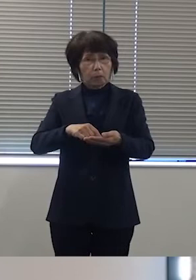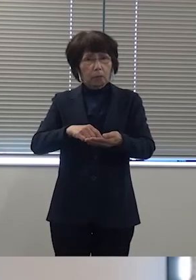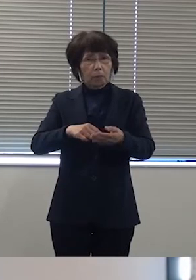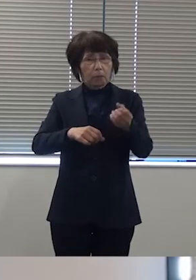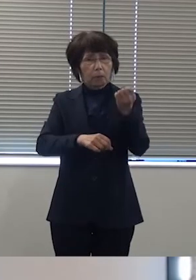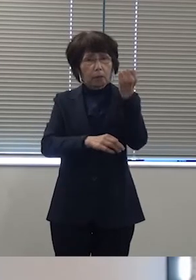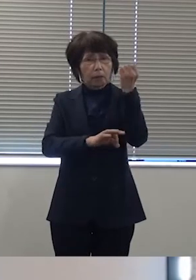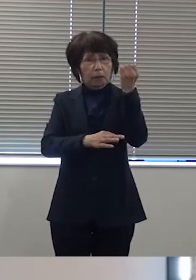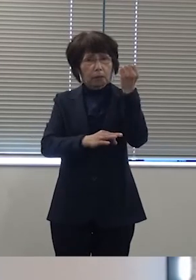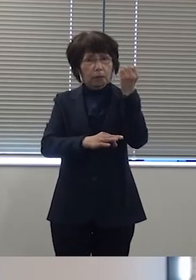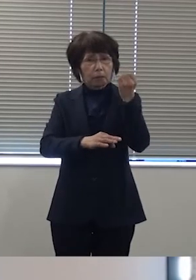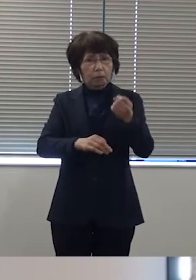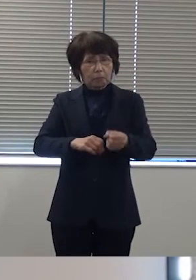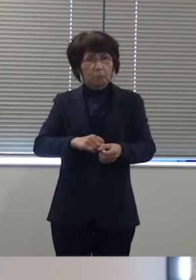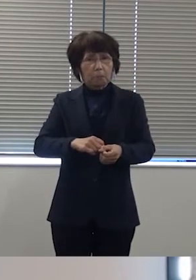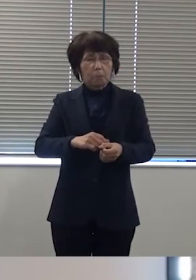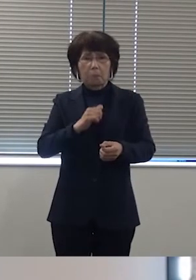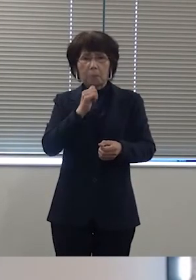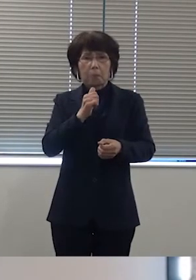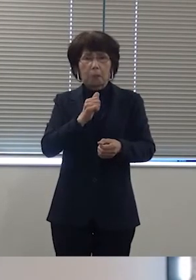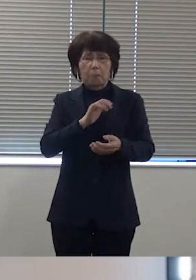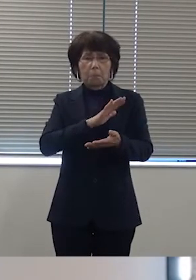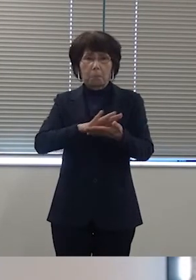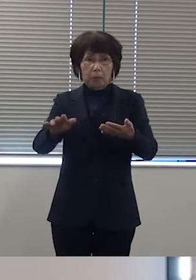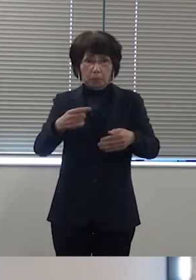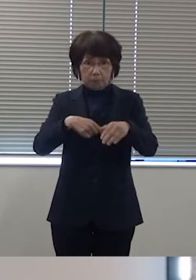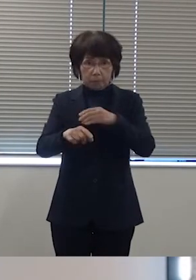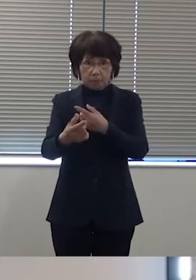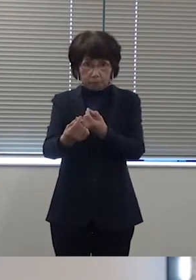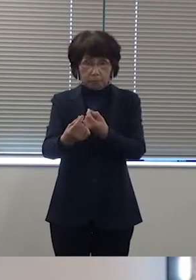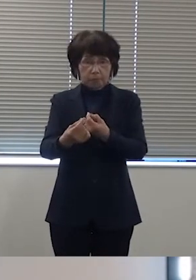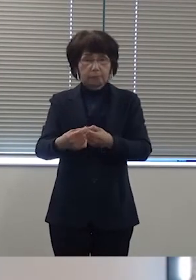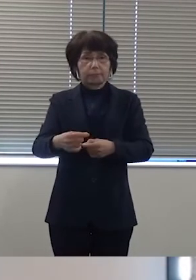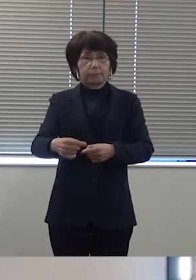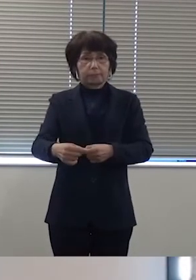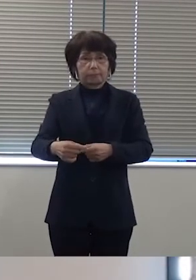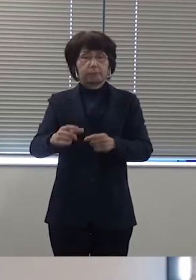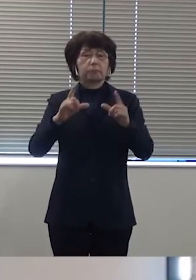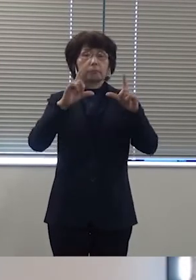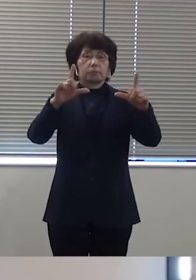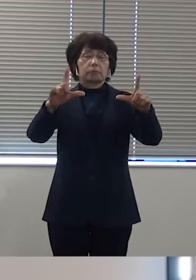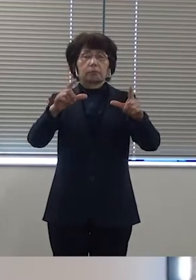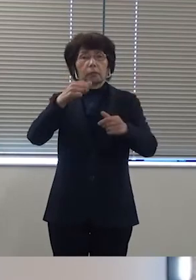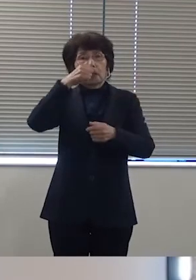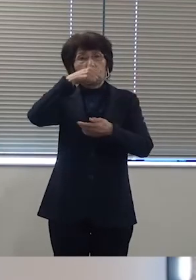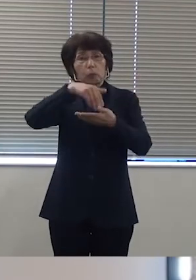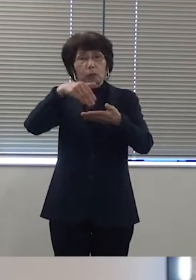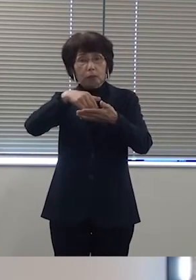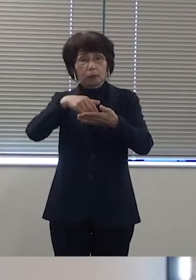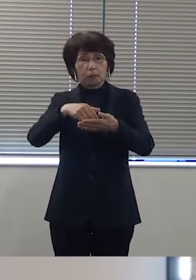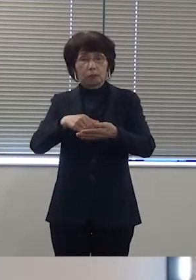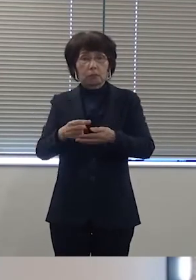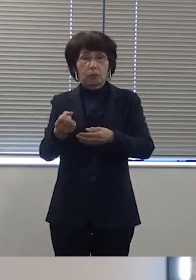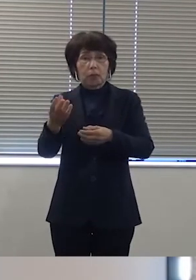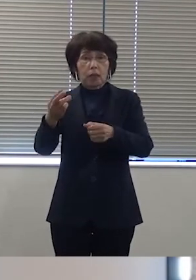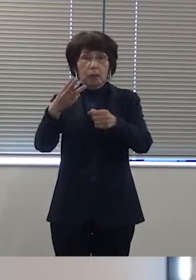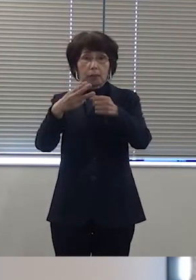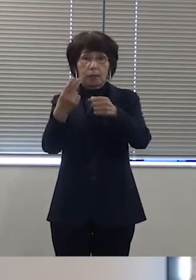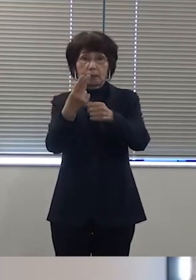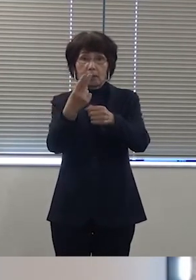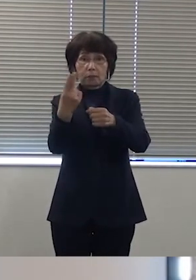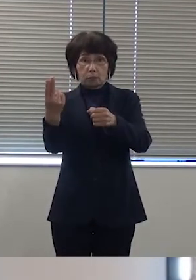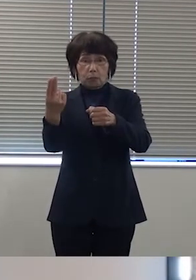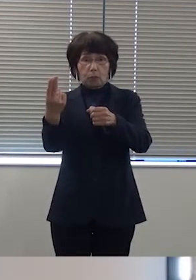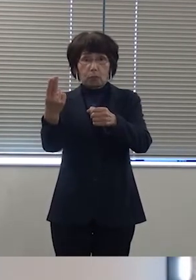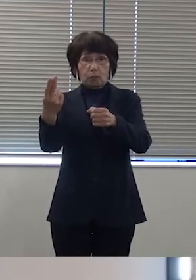令和3年度当初予算でも1回 令和3年の投資屋さんでも32億繰り出して、そ